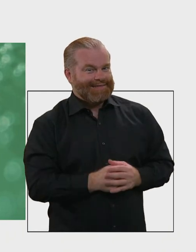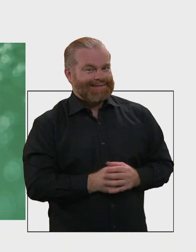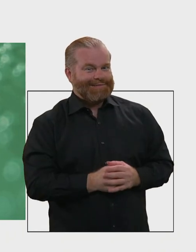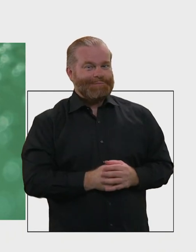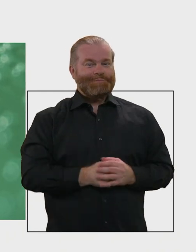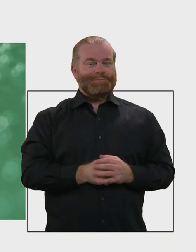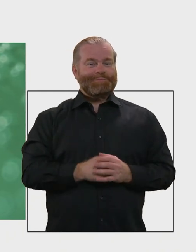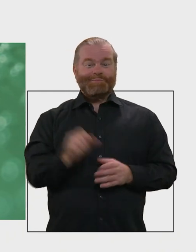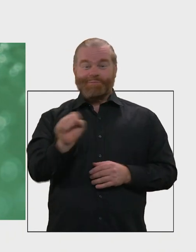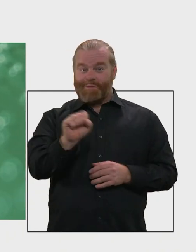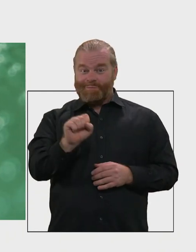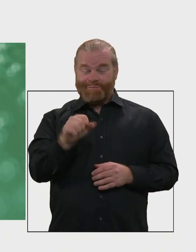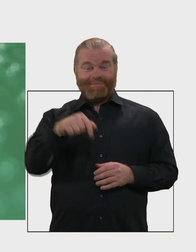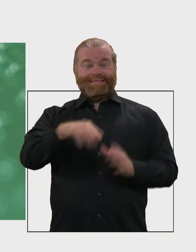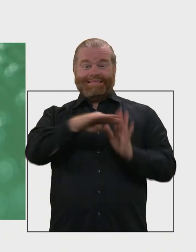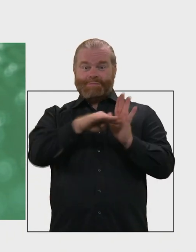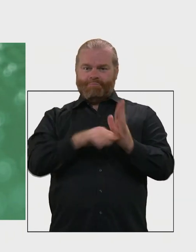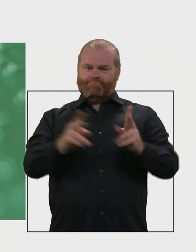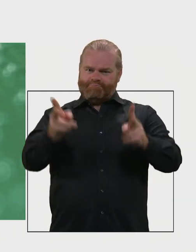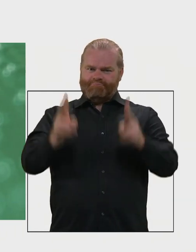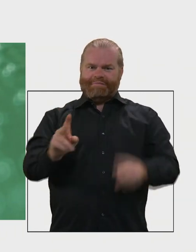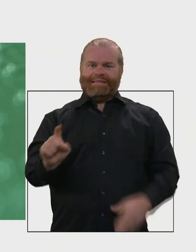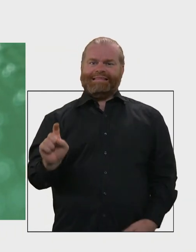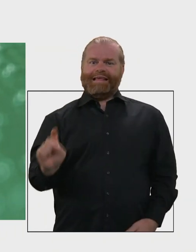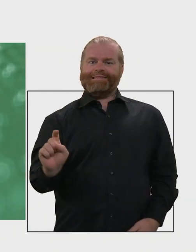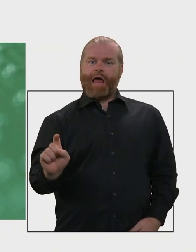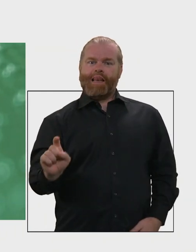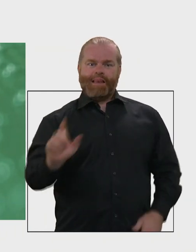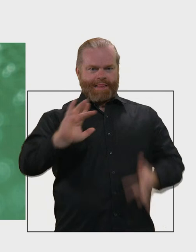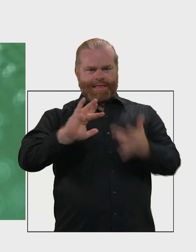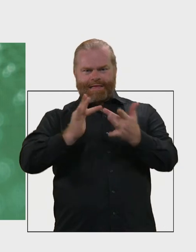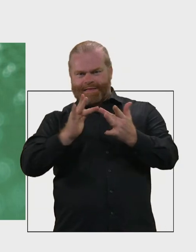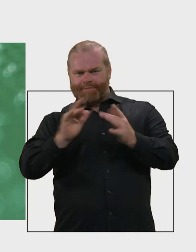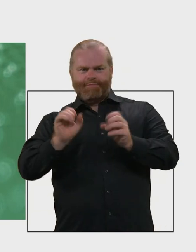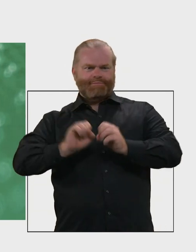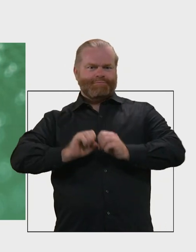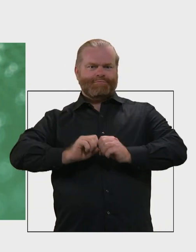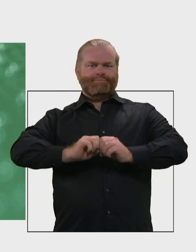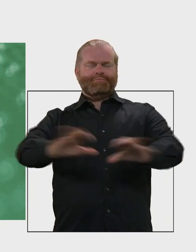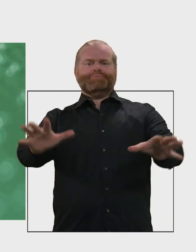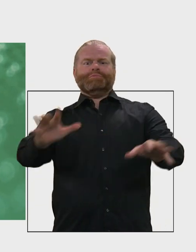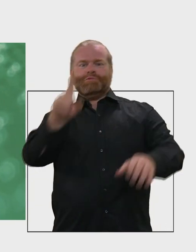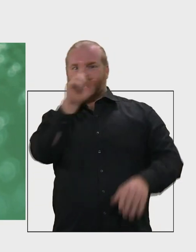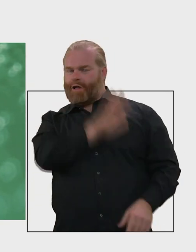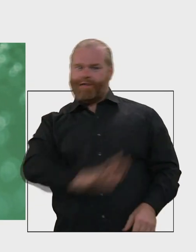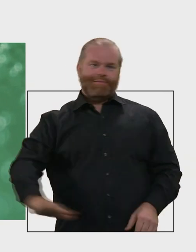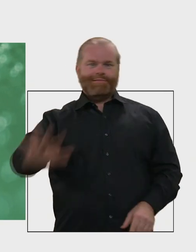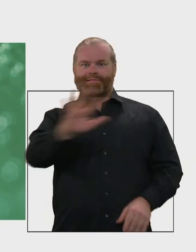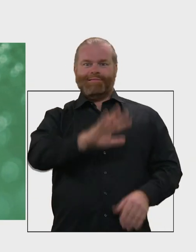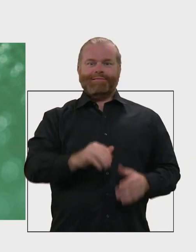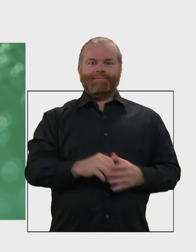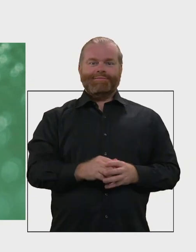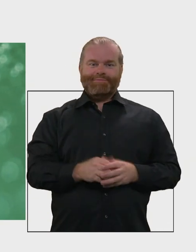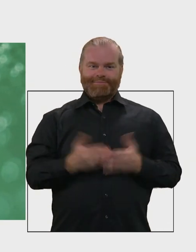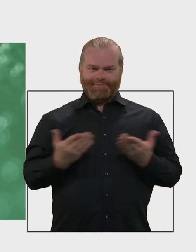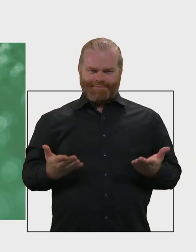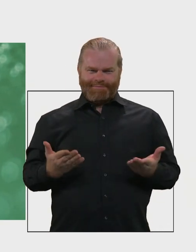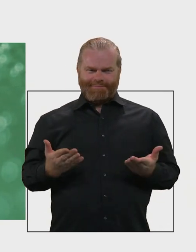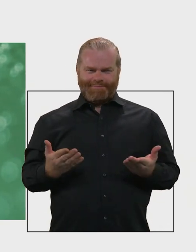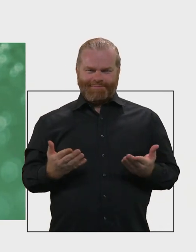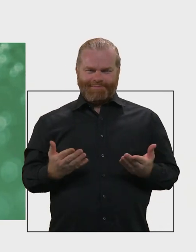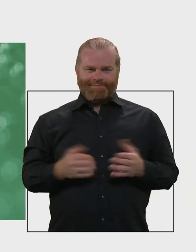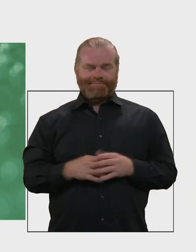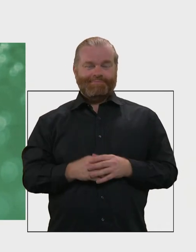Deutschland. Was wollte ich nur sagen? Wir reden heute natürlich über die Vielfalt der Geschichte und natürlich auch über